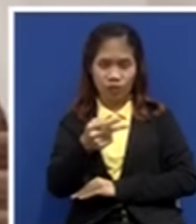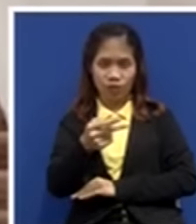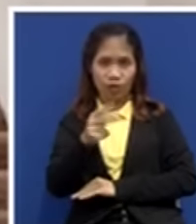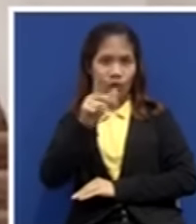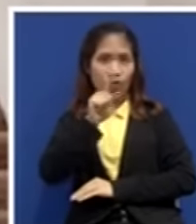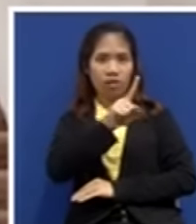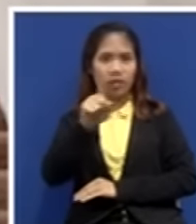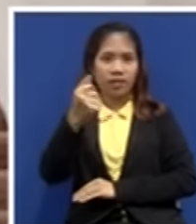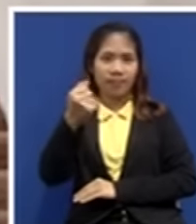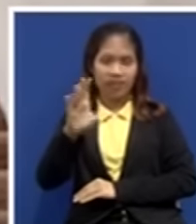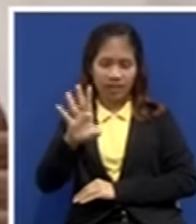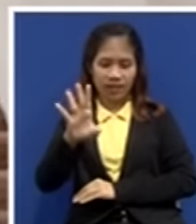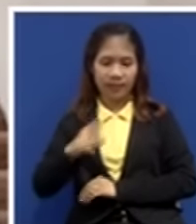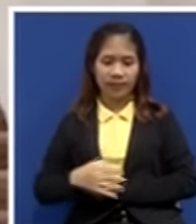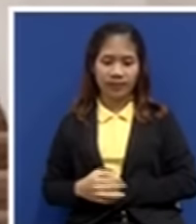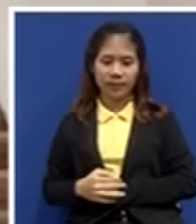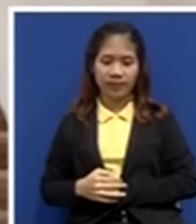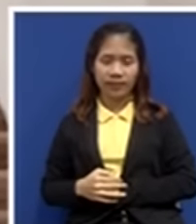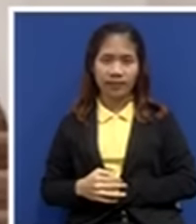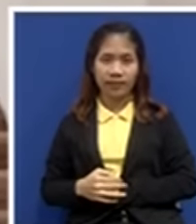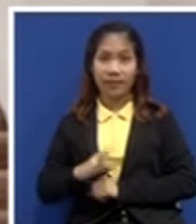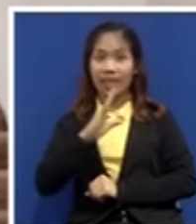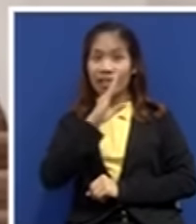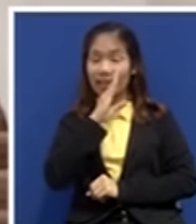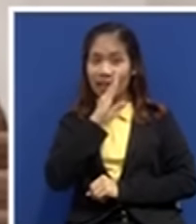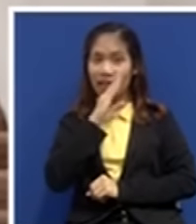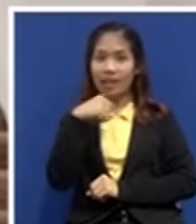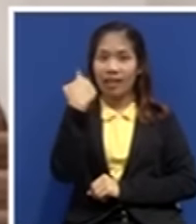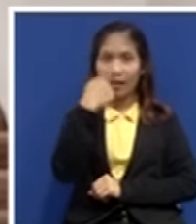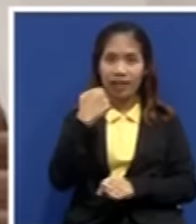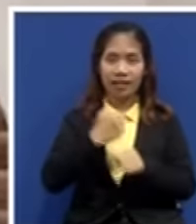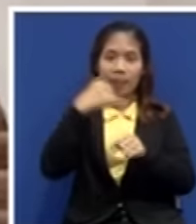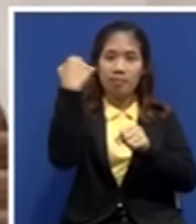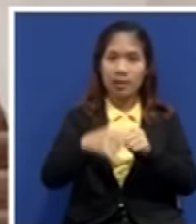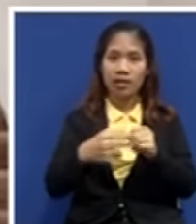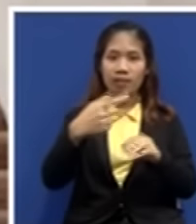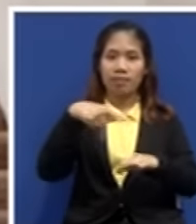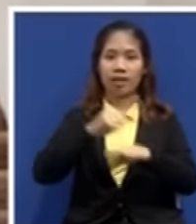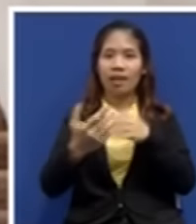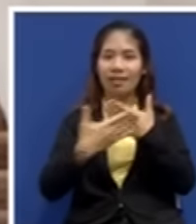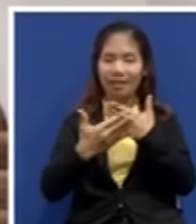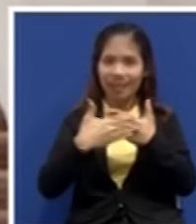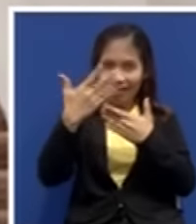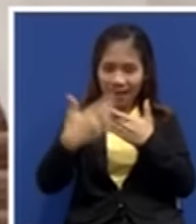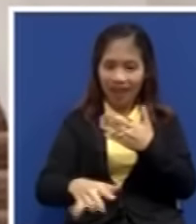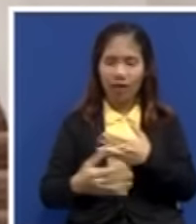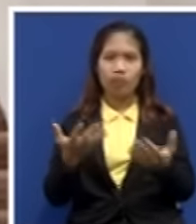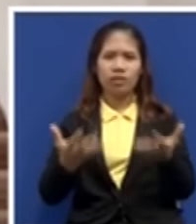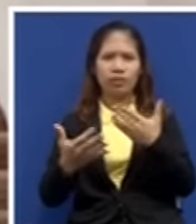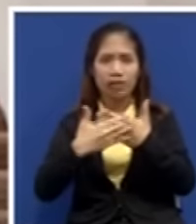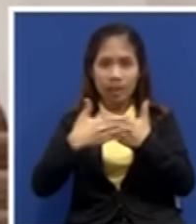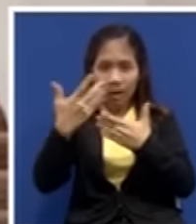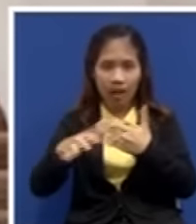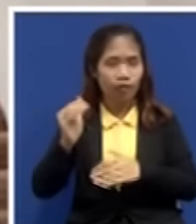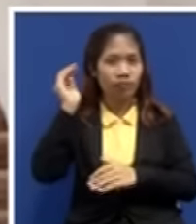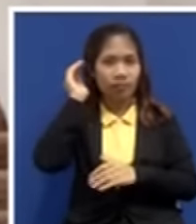ข้อ114นะครับนะครับถ้าเกิดมีการฝ่าฝืนประธานเตือนแล้วนะครับประธานห้ามปรามแล้วน